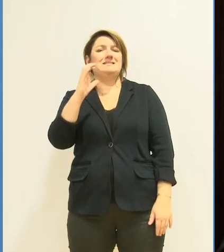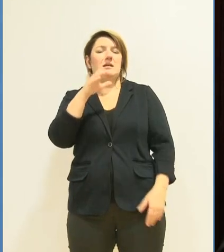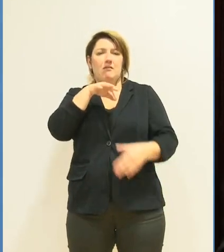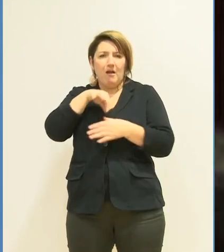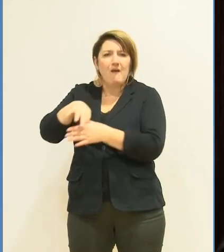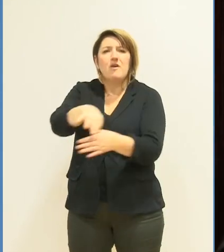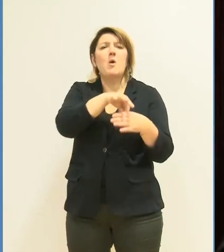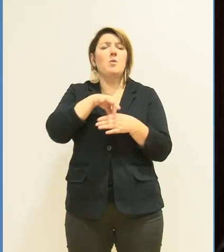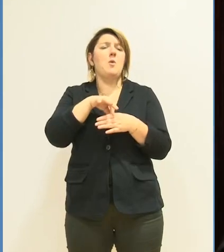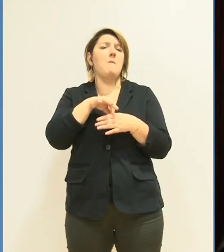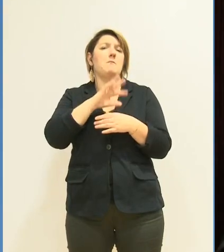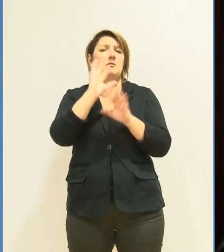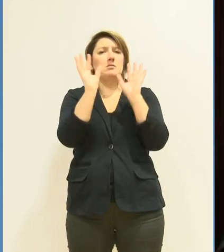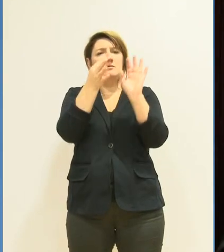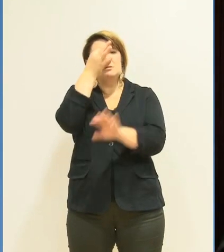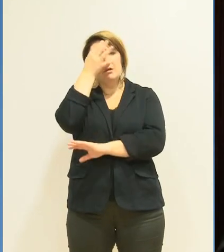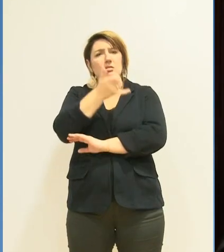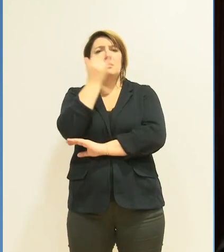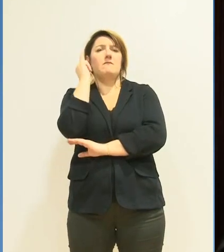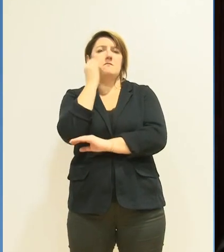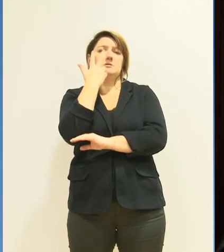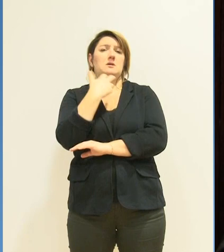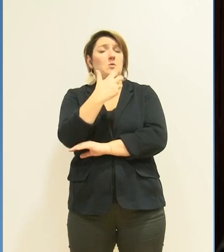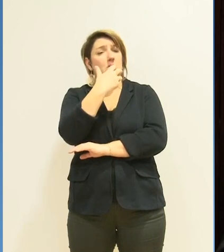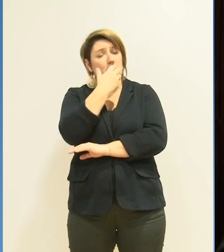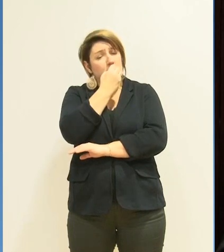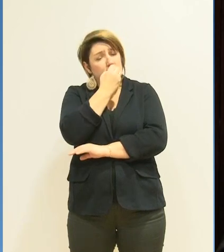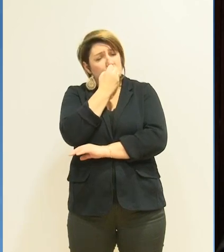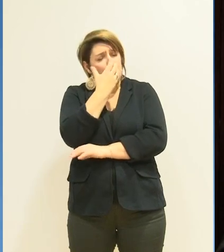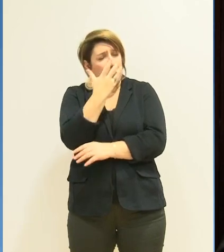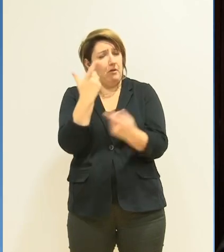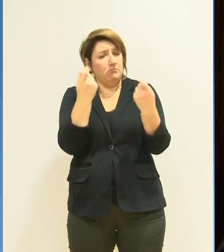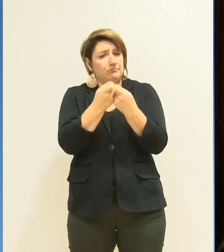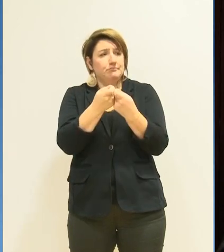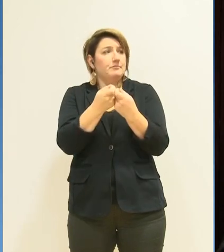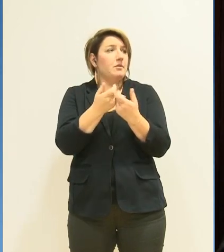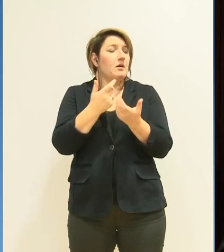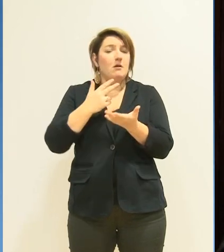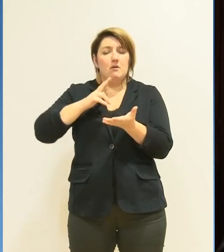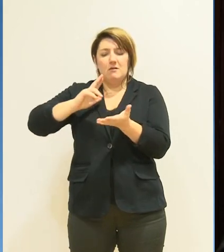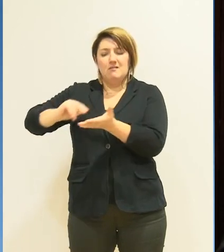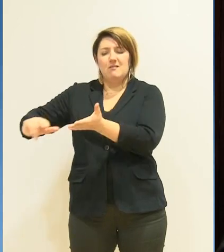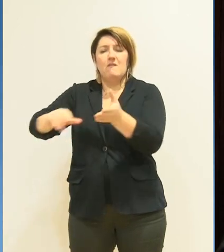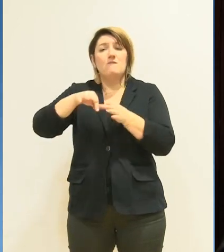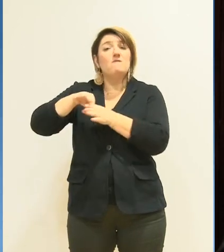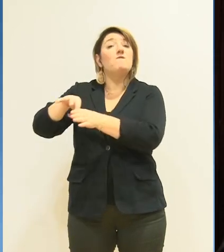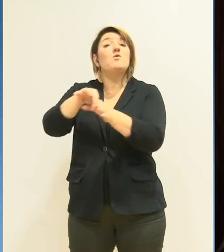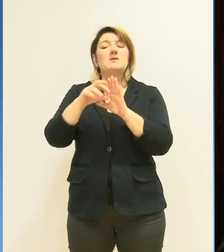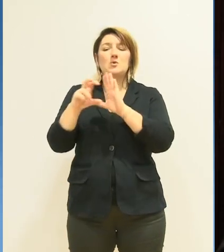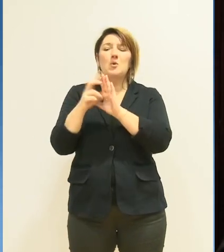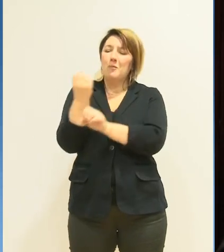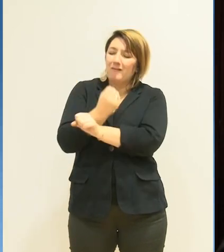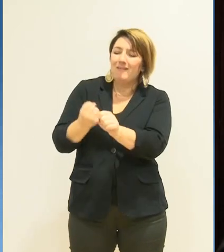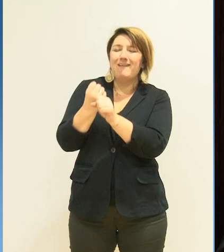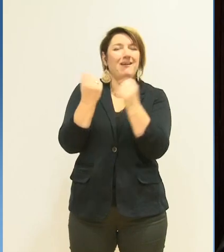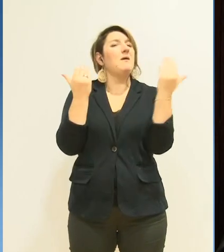c'est bienvenue vous l'avait comparée à la votation qui a été mis en place à grenoble alors là bien sûr